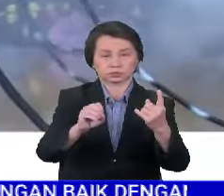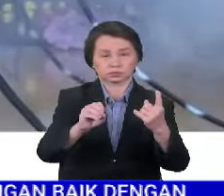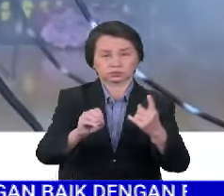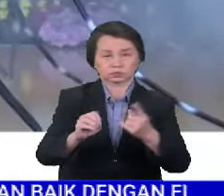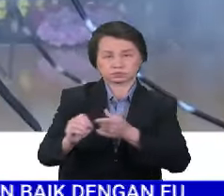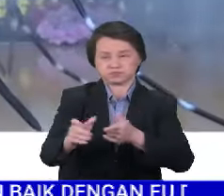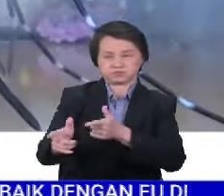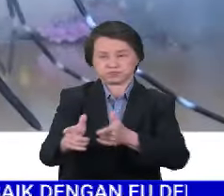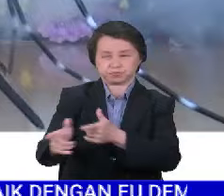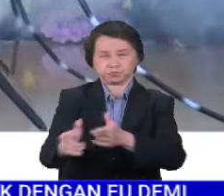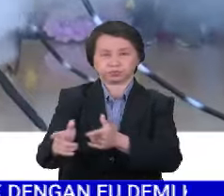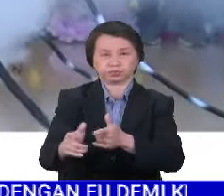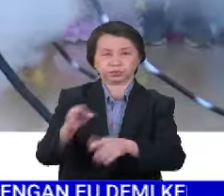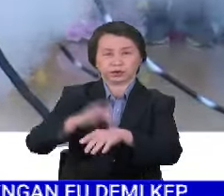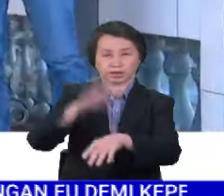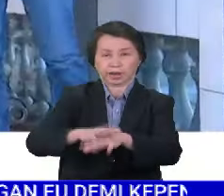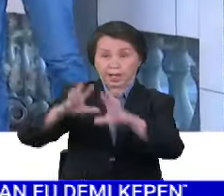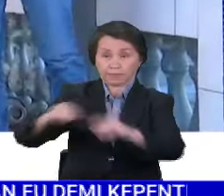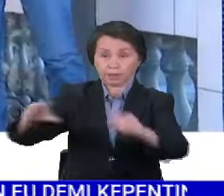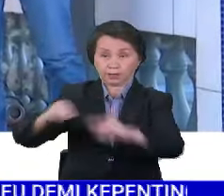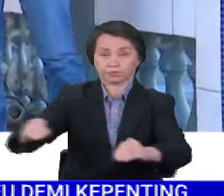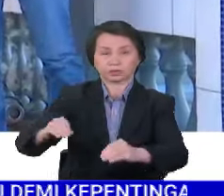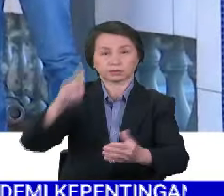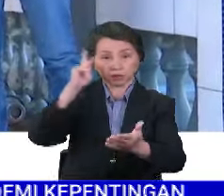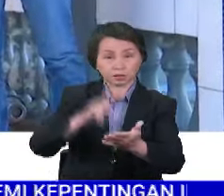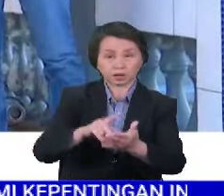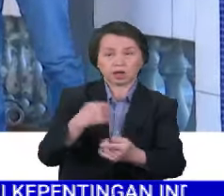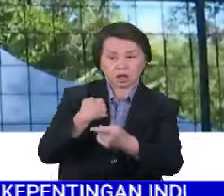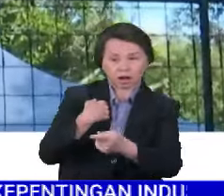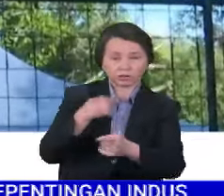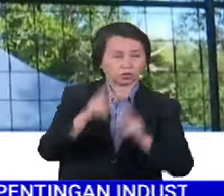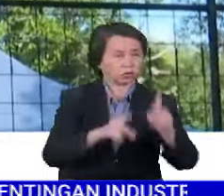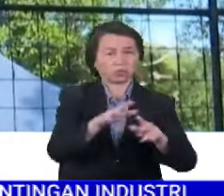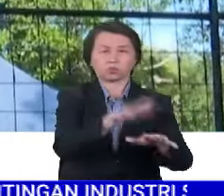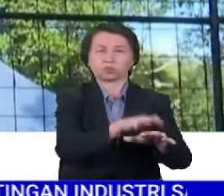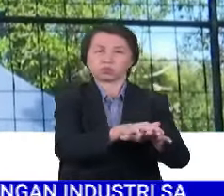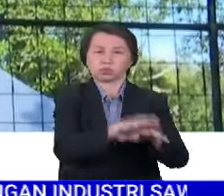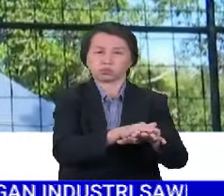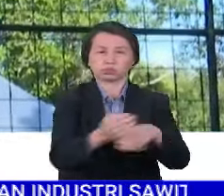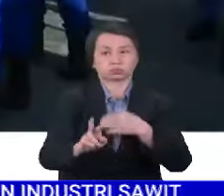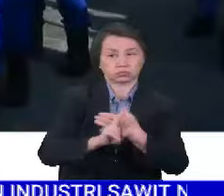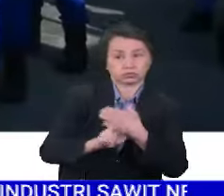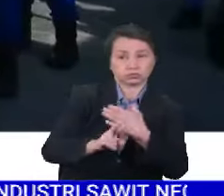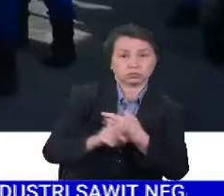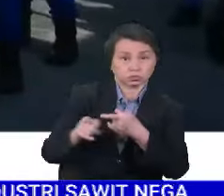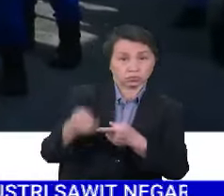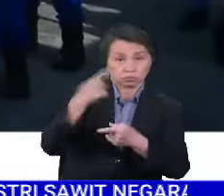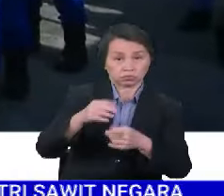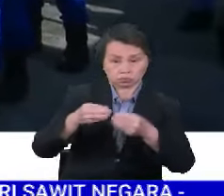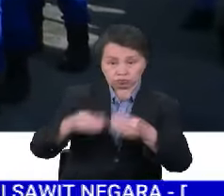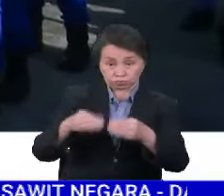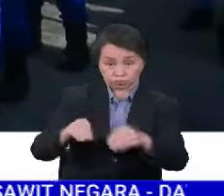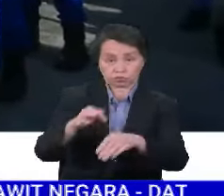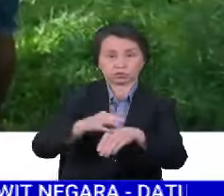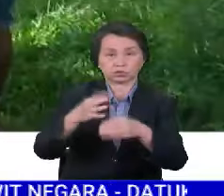perang ideologi habis-habisan di Kampung Gresik yang dikenal pasti mempunyai penduduk yang padat dan berisi KKO untuk pembiakan